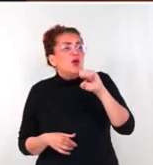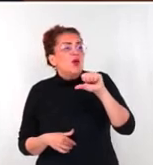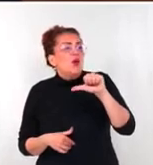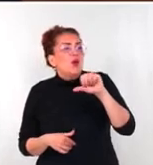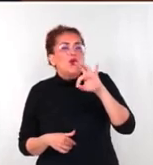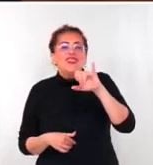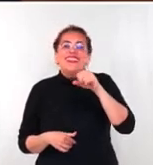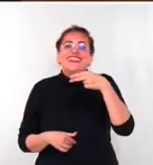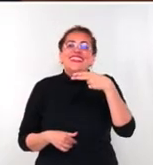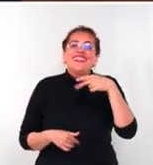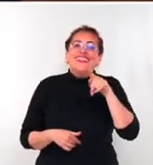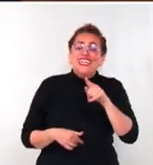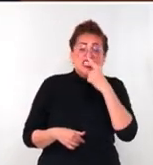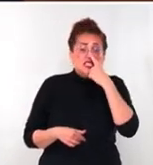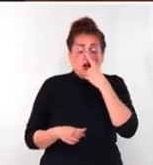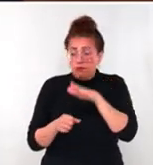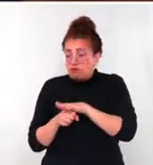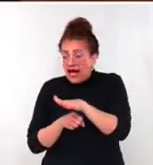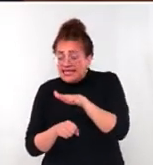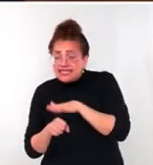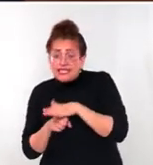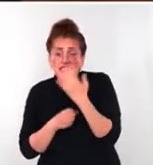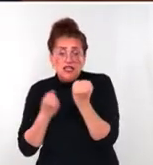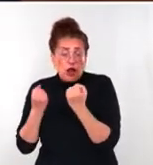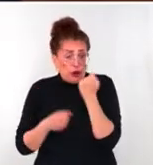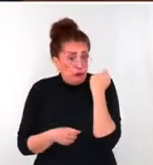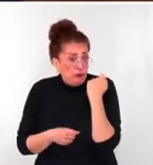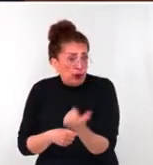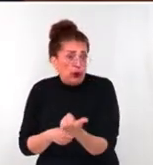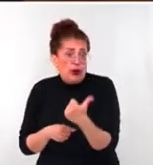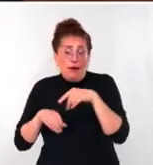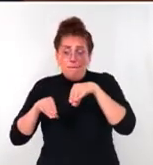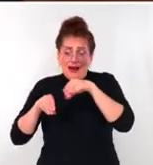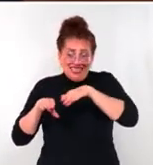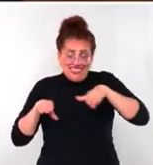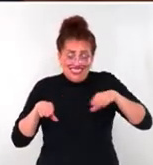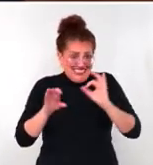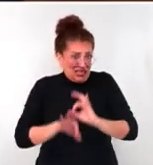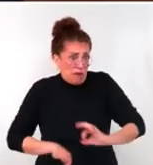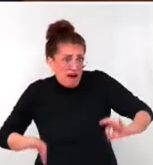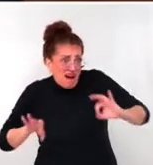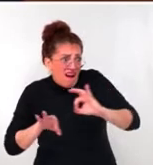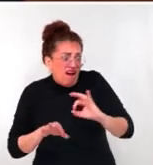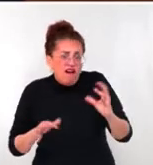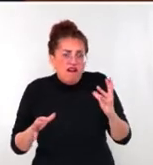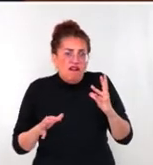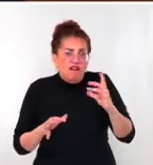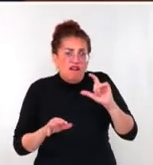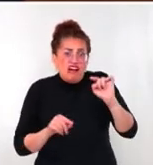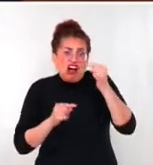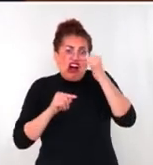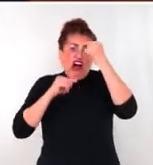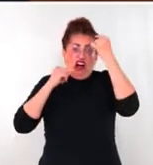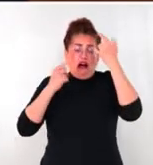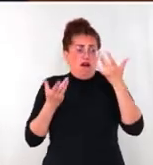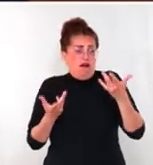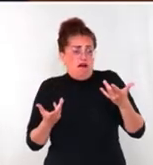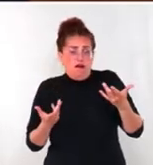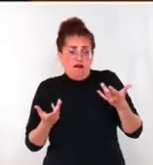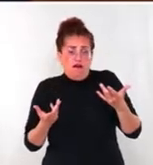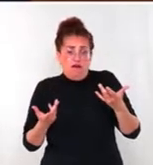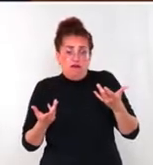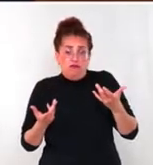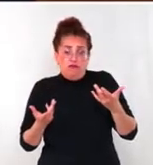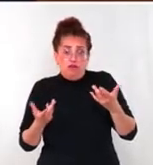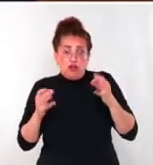il n'y a pas assez de zones de stationnement, nos concitoyens s'en plaignent. Et je considère qu'à ce stade, là où, moi étant jeune élu,